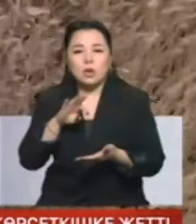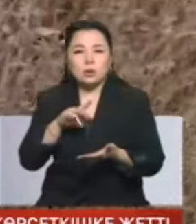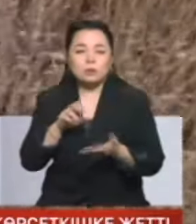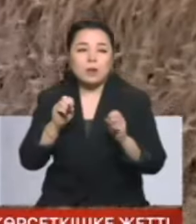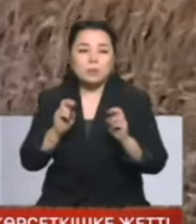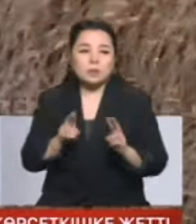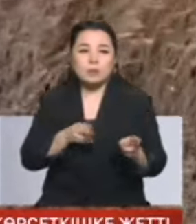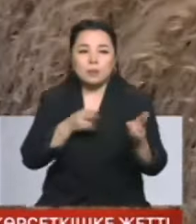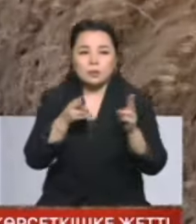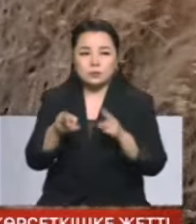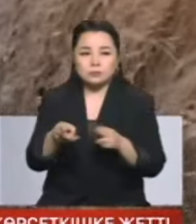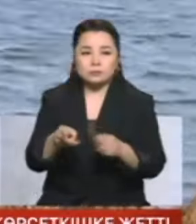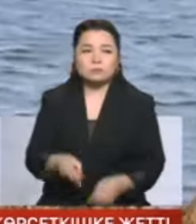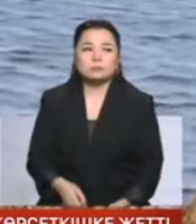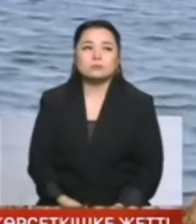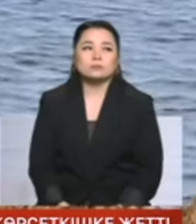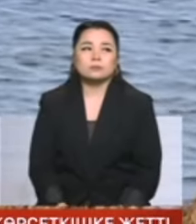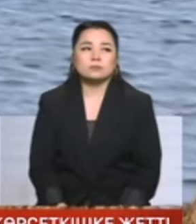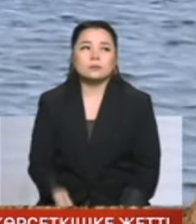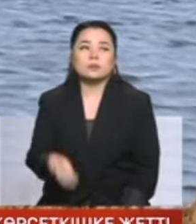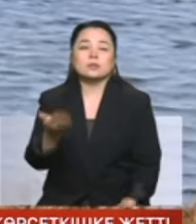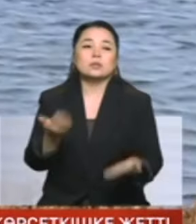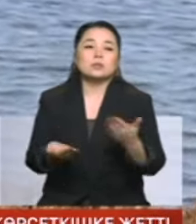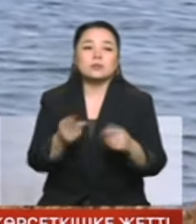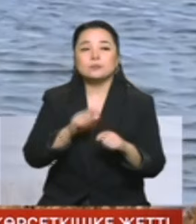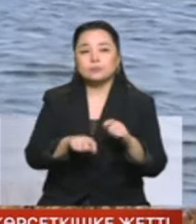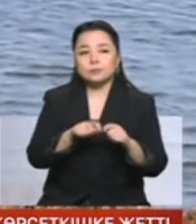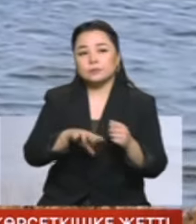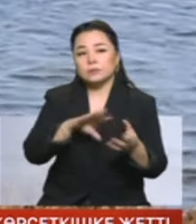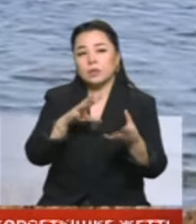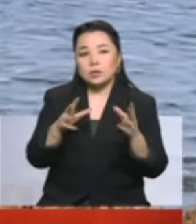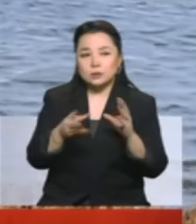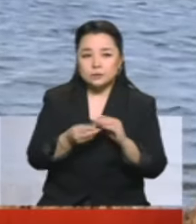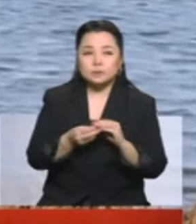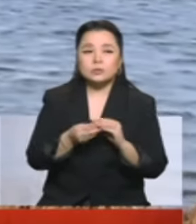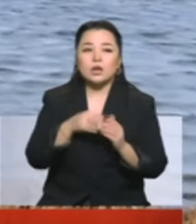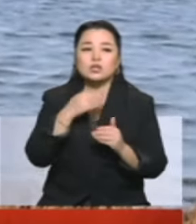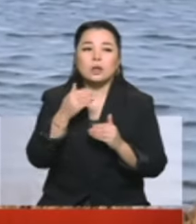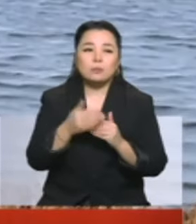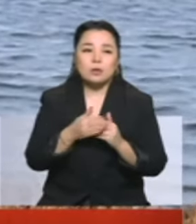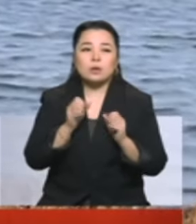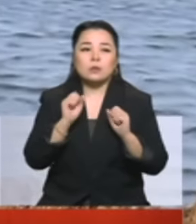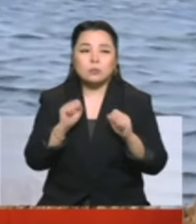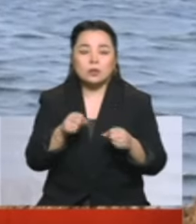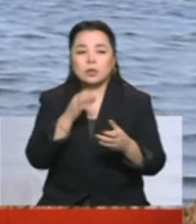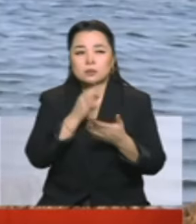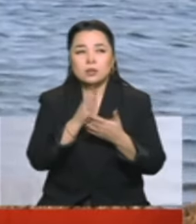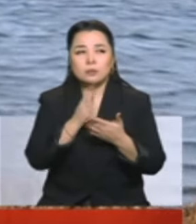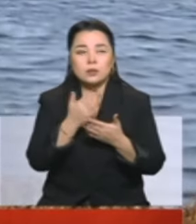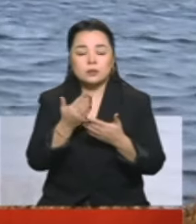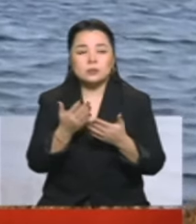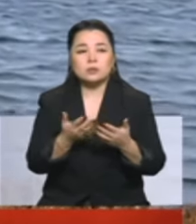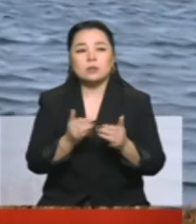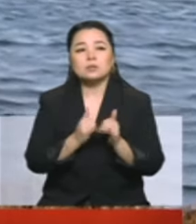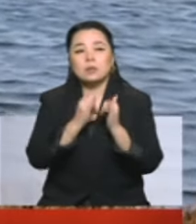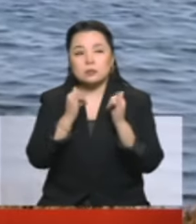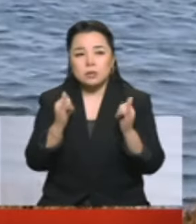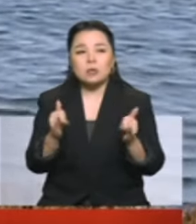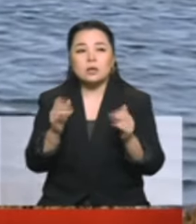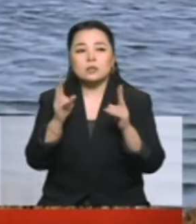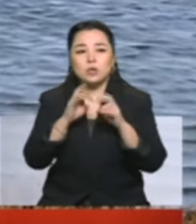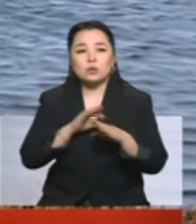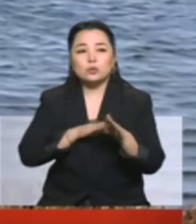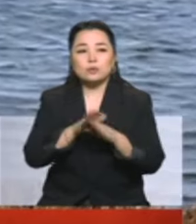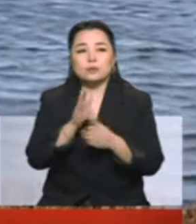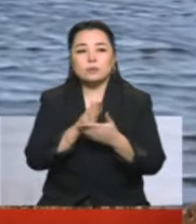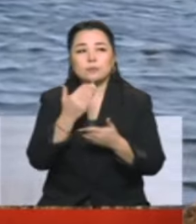барды. Егер де сынама нәтижелері шамадан тыс арту фактісі анықталған жағдайда тексеріс